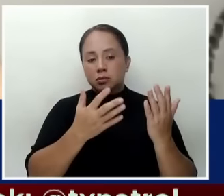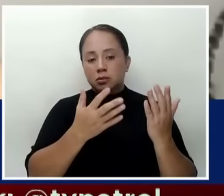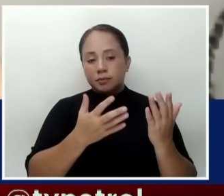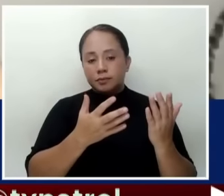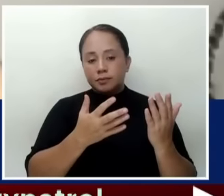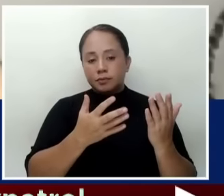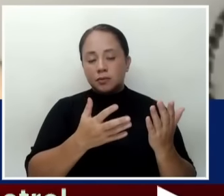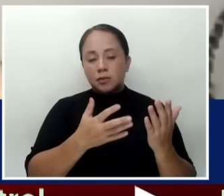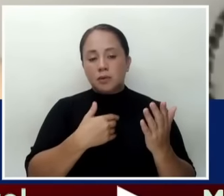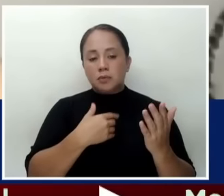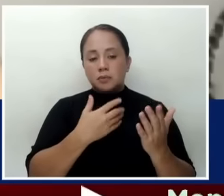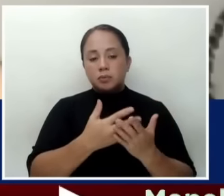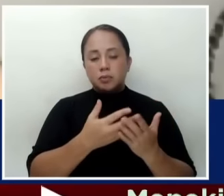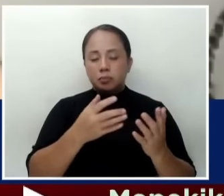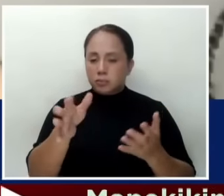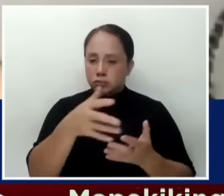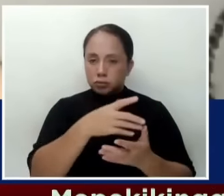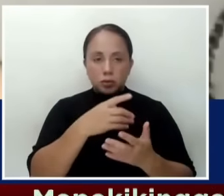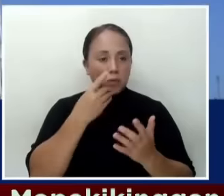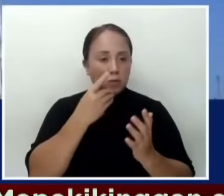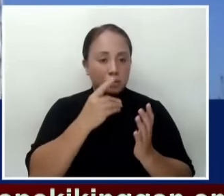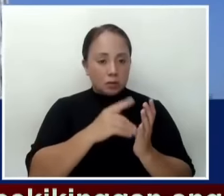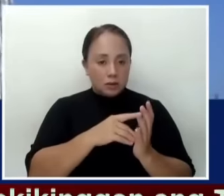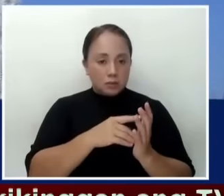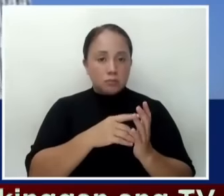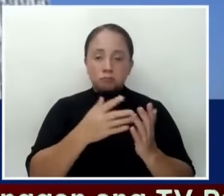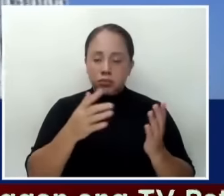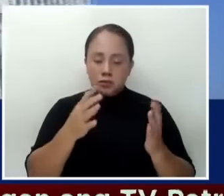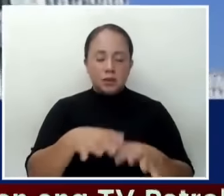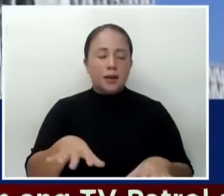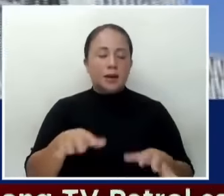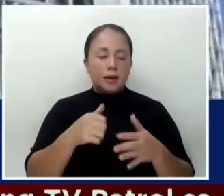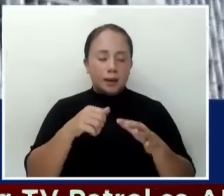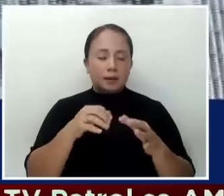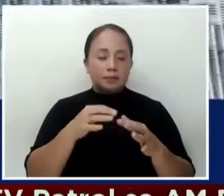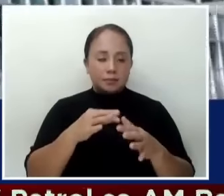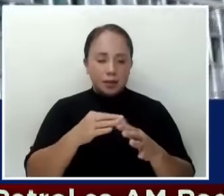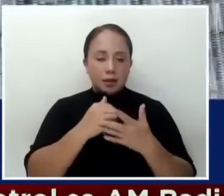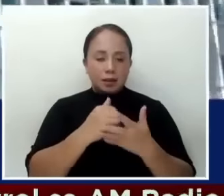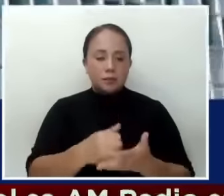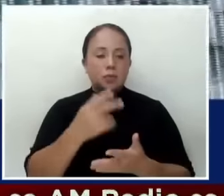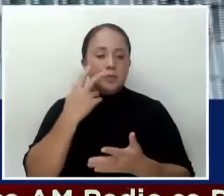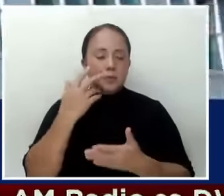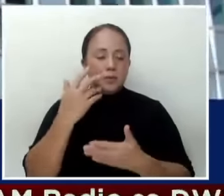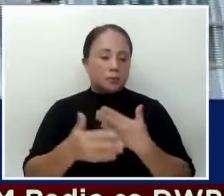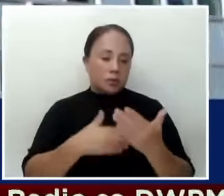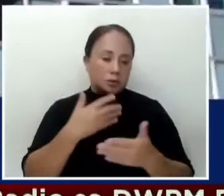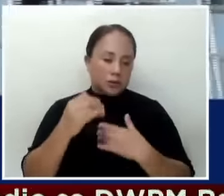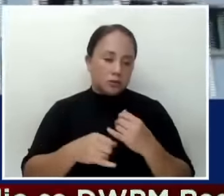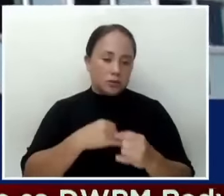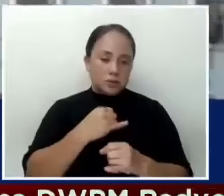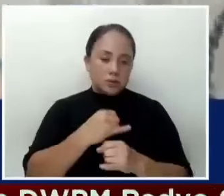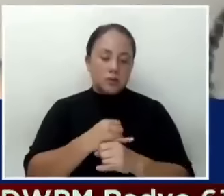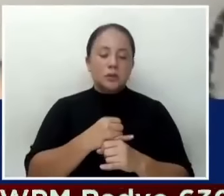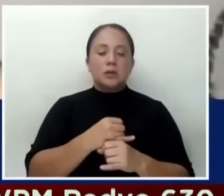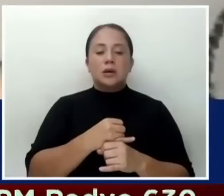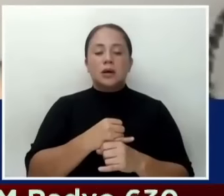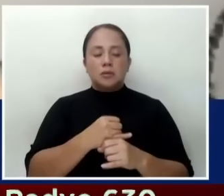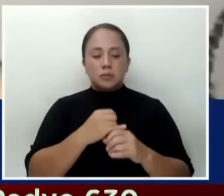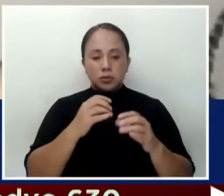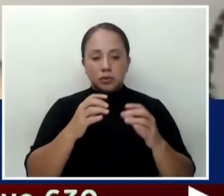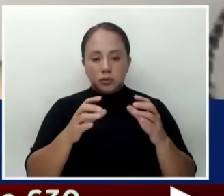procurement of documentations, malaking bagay na yon. Lalo na't inaabangan pa rin natin yung proseso ng International Criminal Court. Posibleng